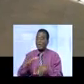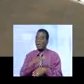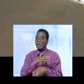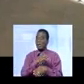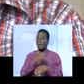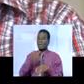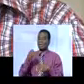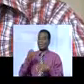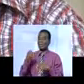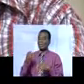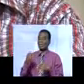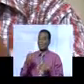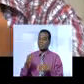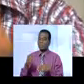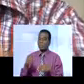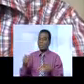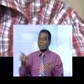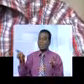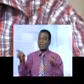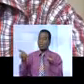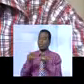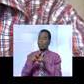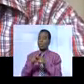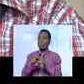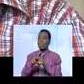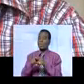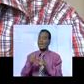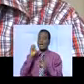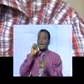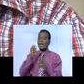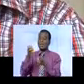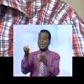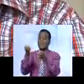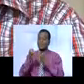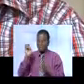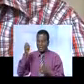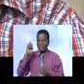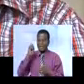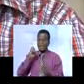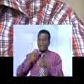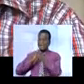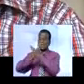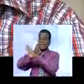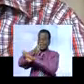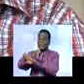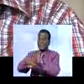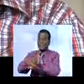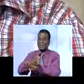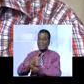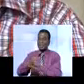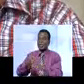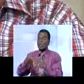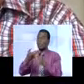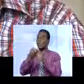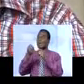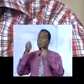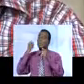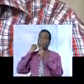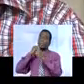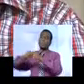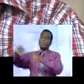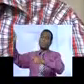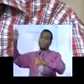été sans appel. Compte tenu qu'elle voulait traverser avec les autres dames, elle avait eu des crosses à la nuque, où